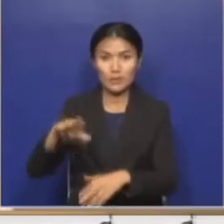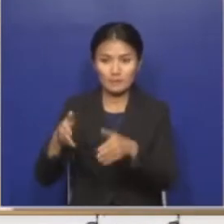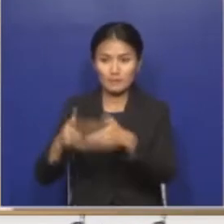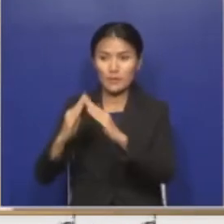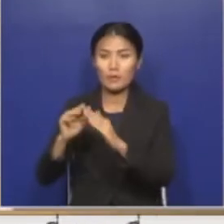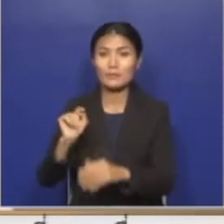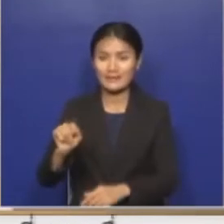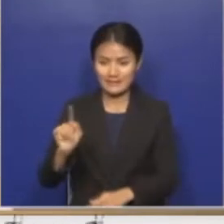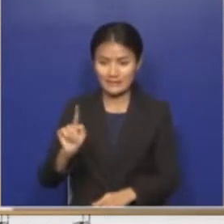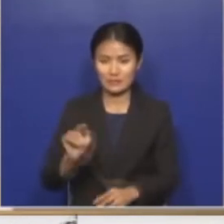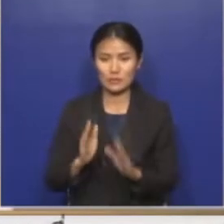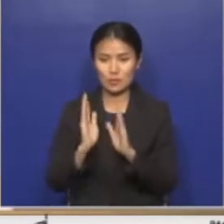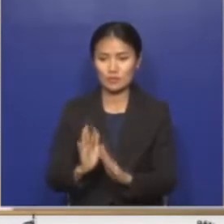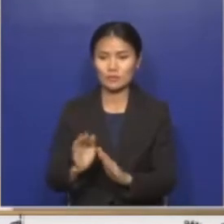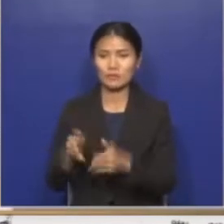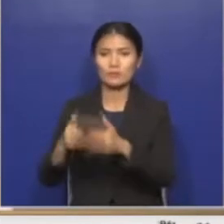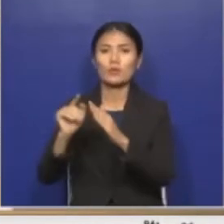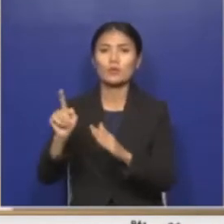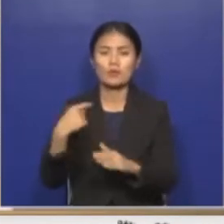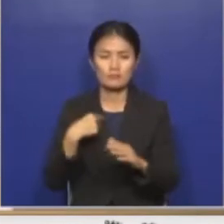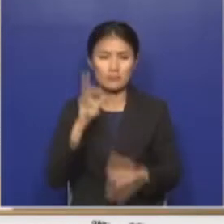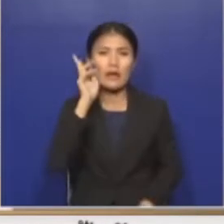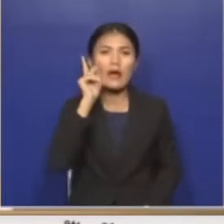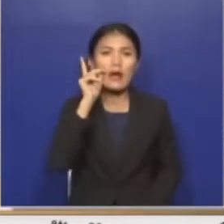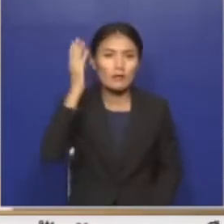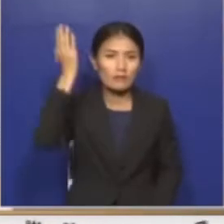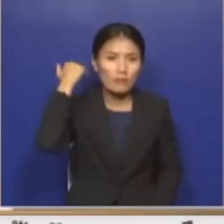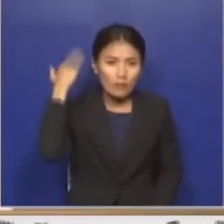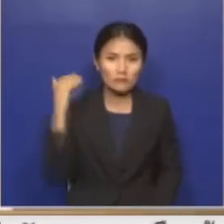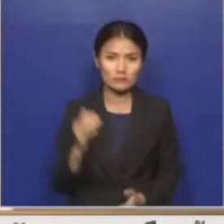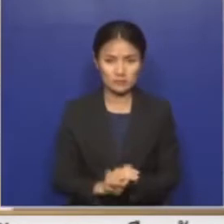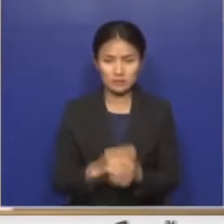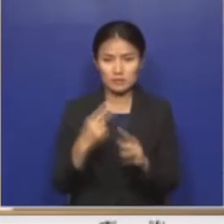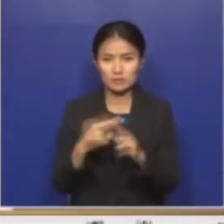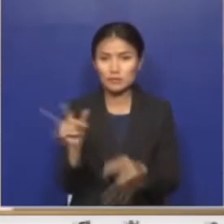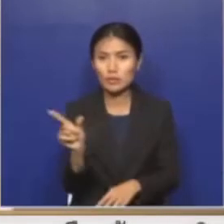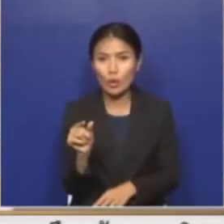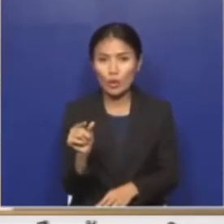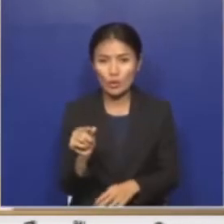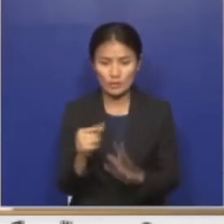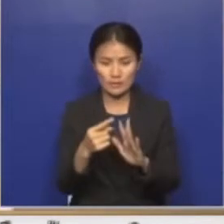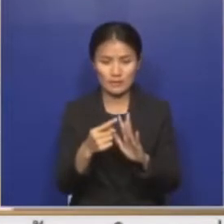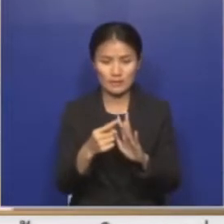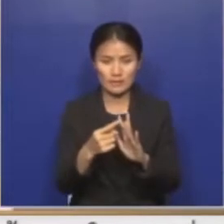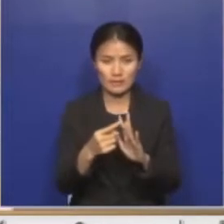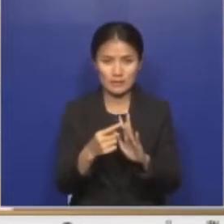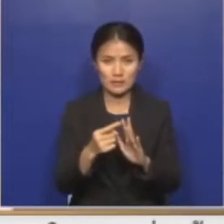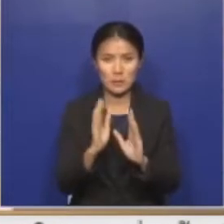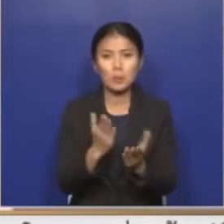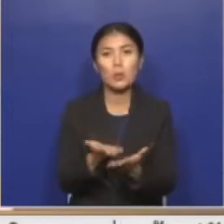ก็เป็นสื่อมวลชนเก่านะครับเอ่อชื่อย่อว่าเสี่ยวอ่างนะ